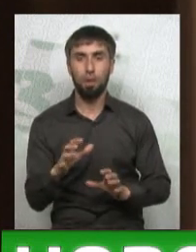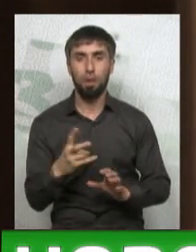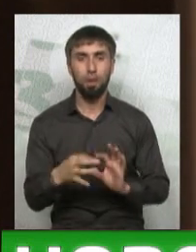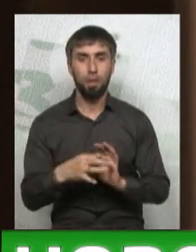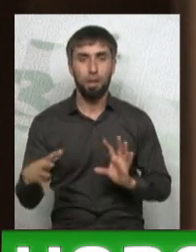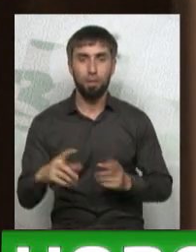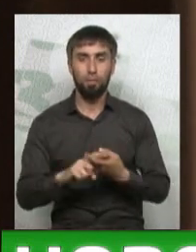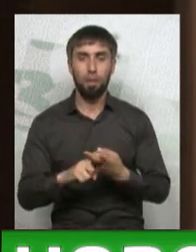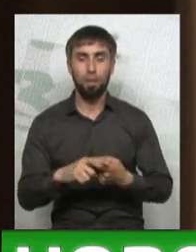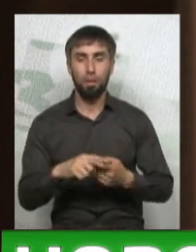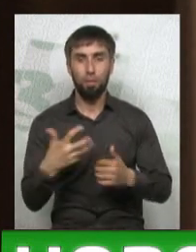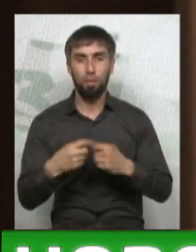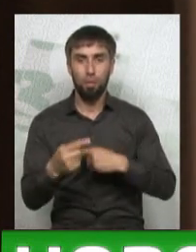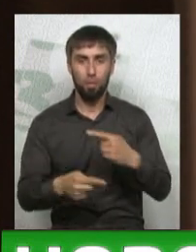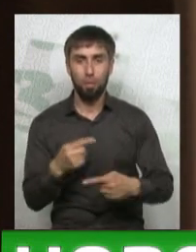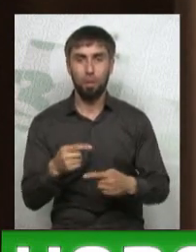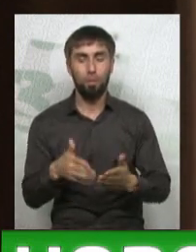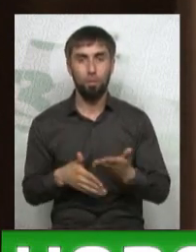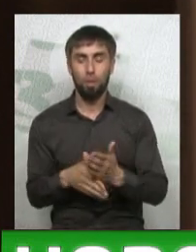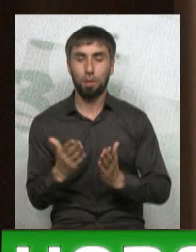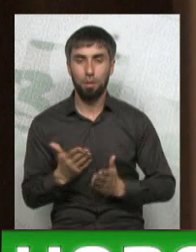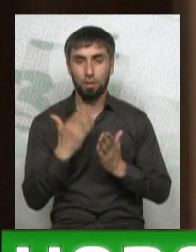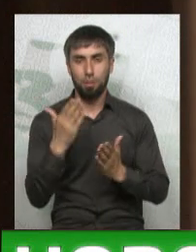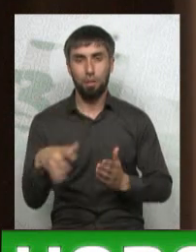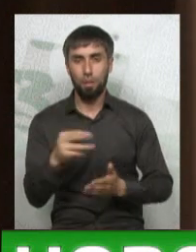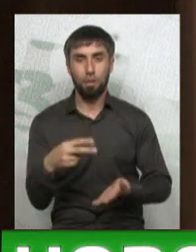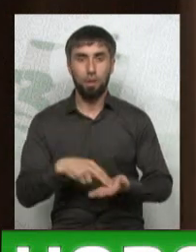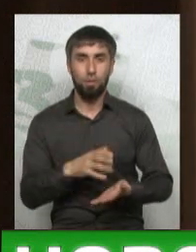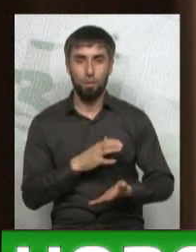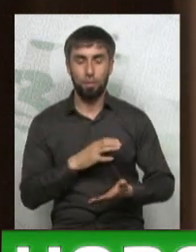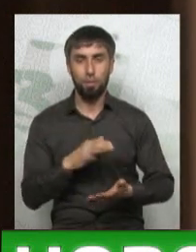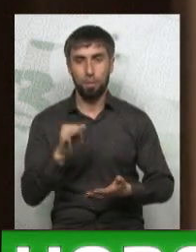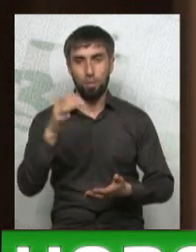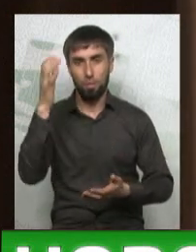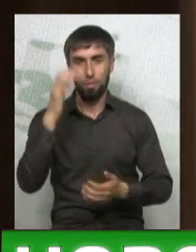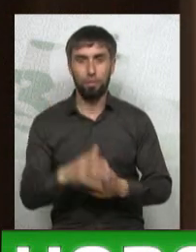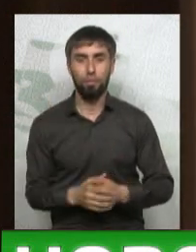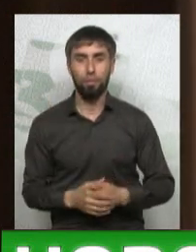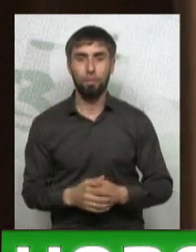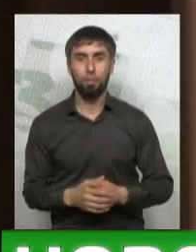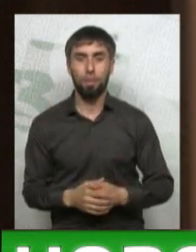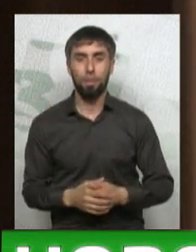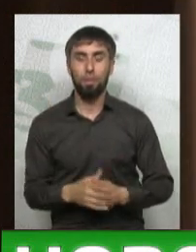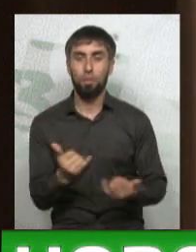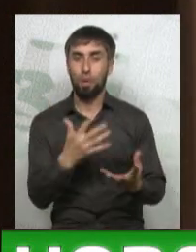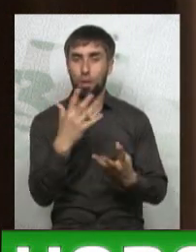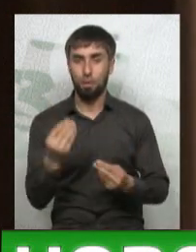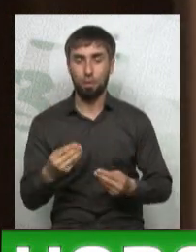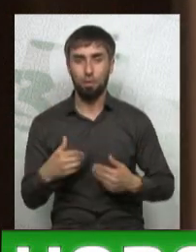между поколениями, помогая читателям стать духовно богаче и красивее. В этот знаменательный день выражаю вам